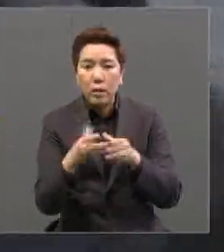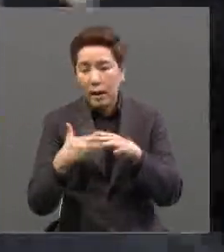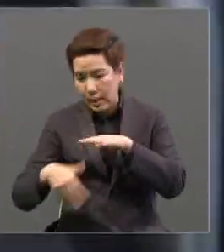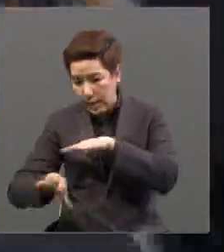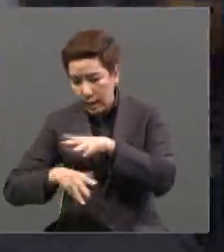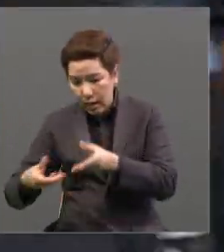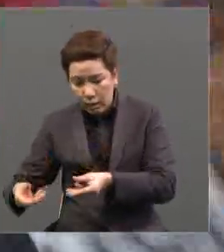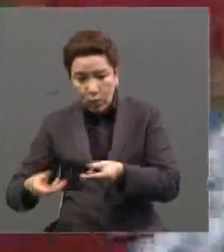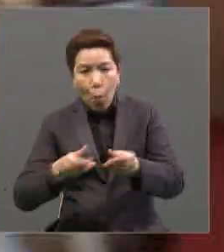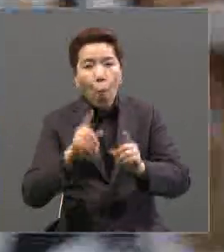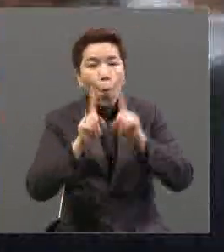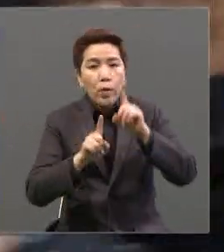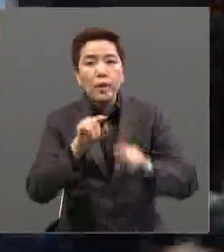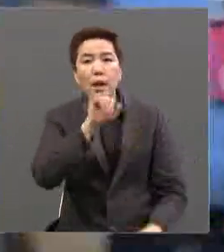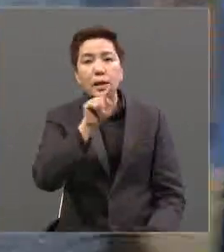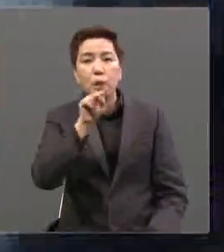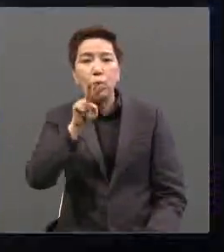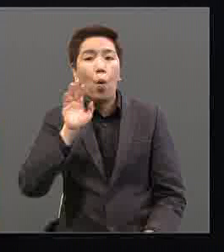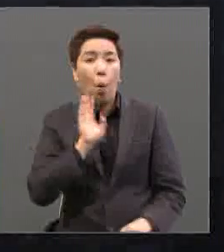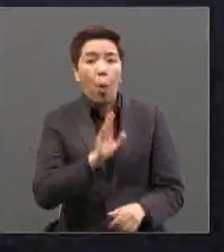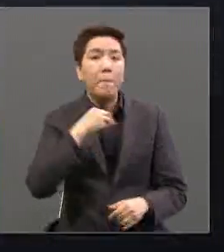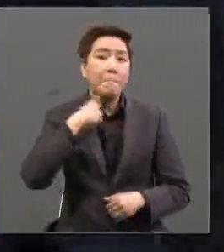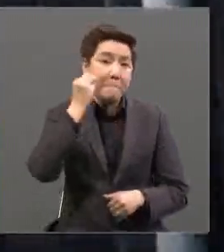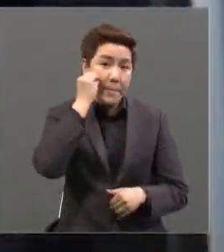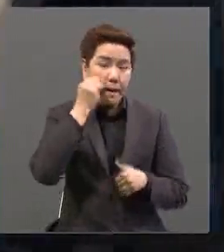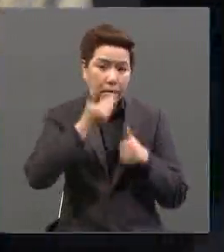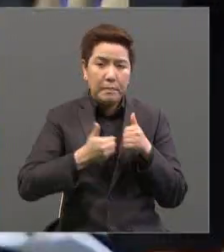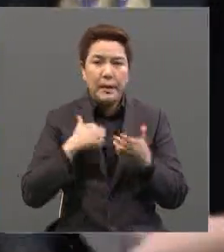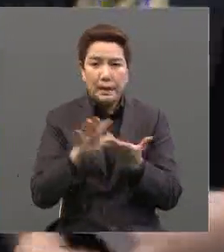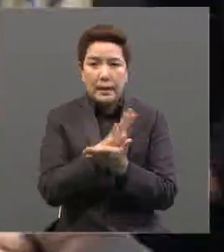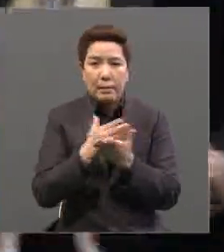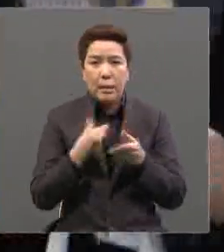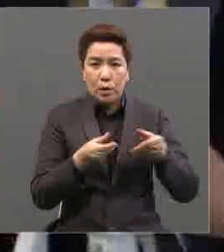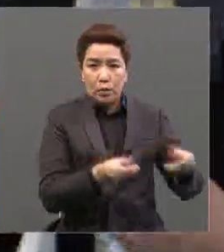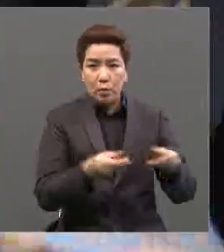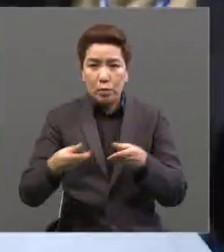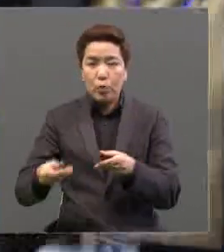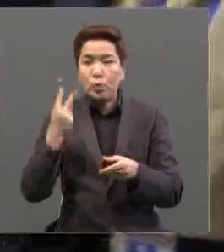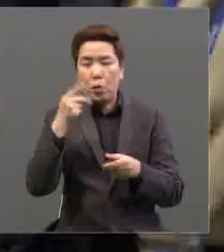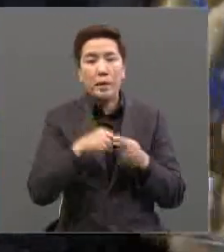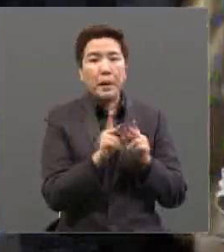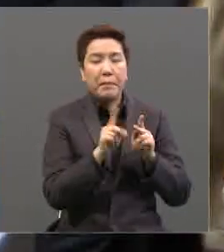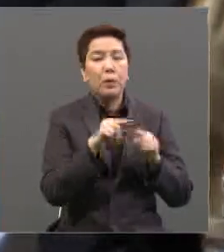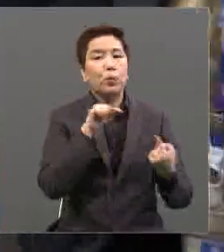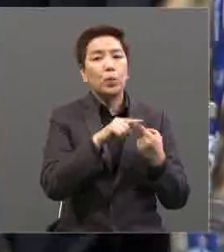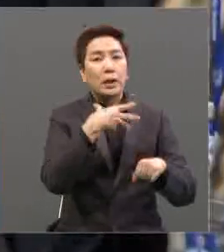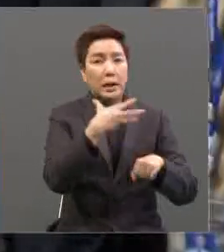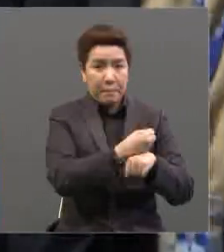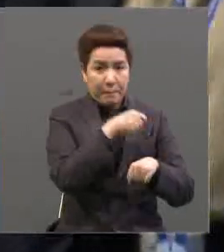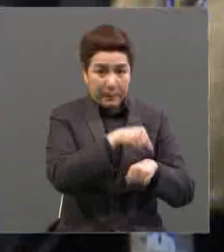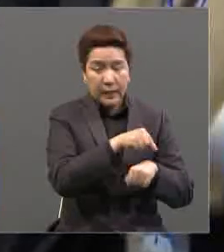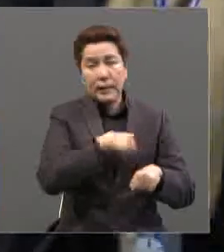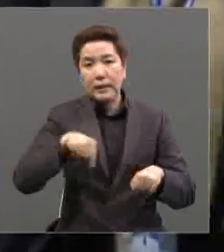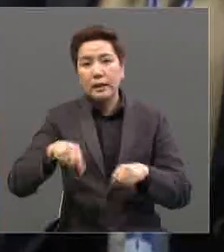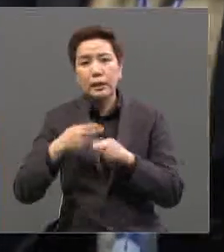การมอบหลักฐานการถือครองหุ้นสื่อของนายพิธาเอกสารมี 2ส่วนด้วยกันครับคือจากการตรวจสอบของกรรมาธิการการเมืองและ